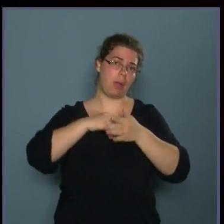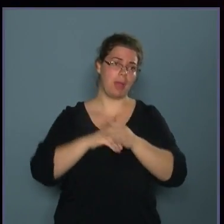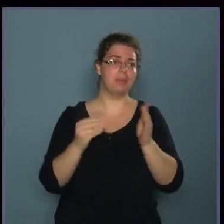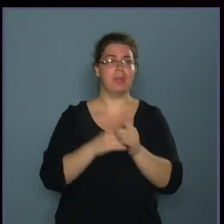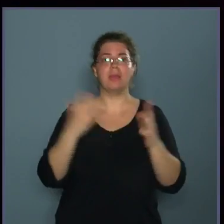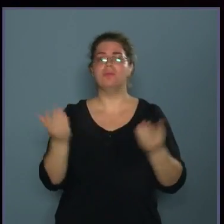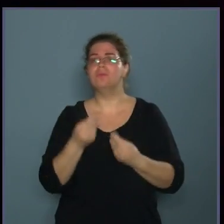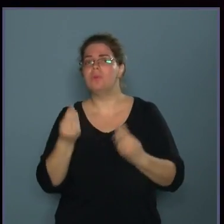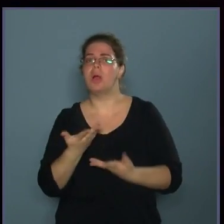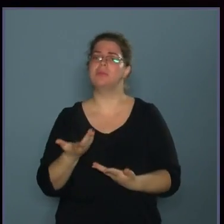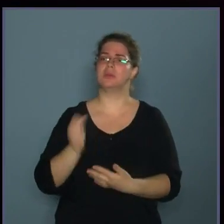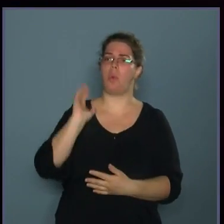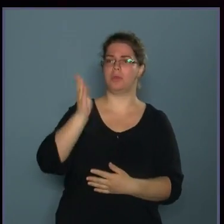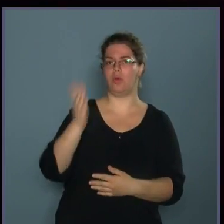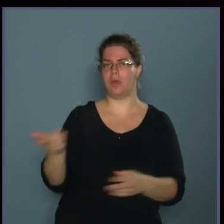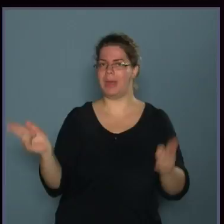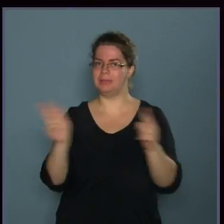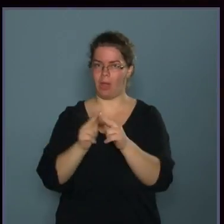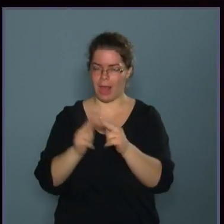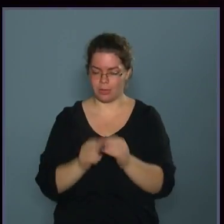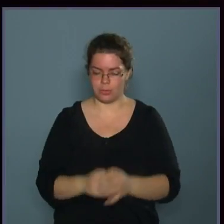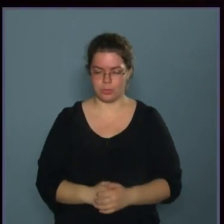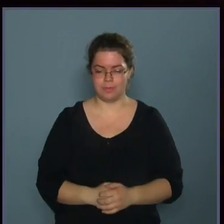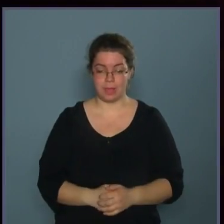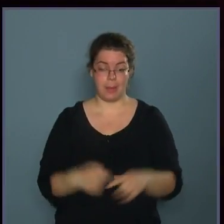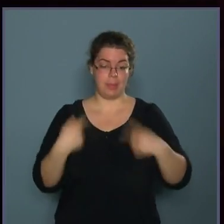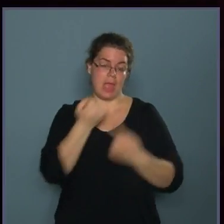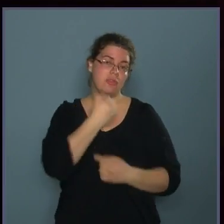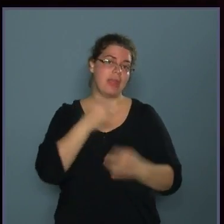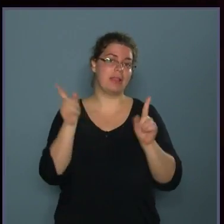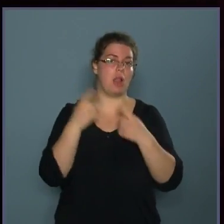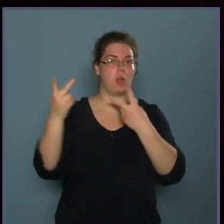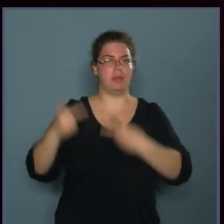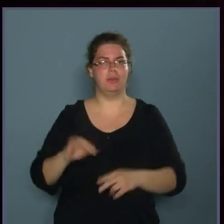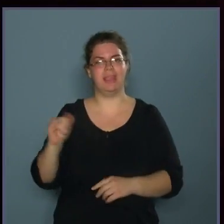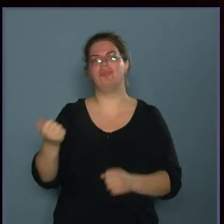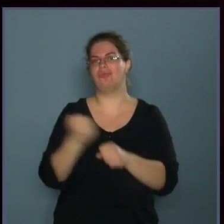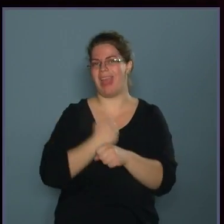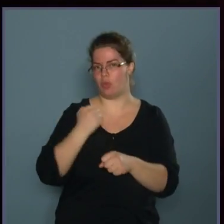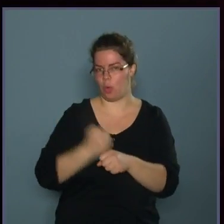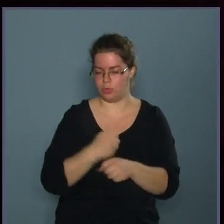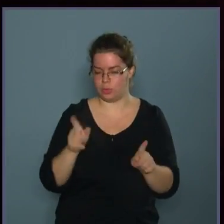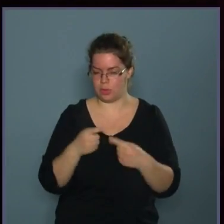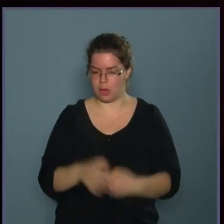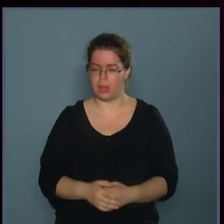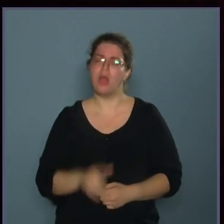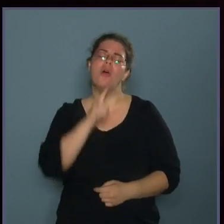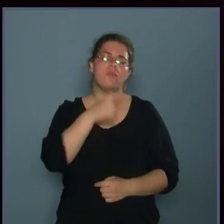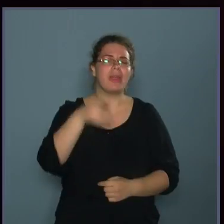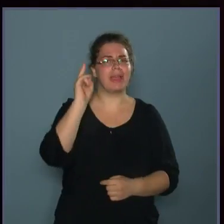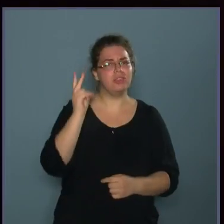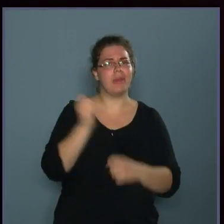még valamikor a jövőben összefutunk valahol és találkozunk. Mi saját dalokat hoztunk, és feldolgozásokat, fogják ismerni